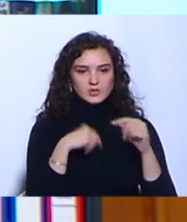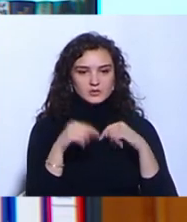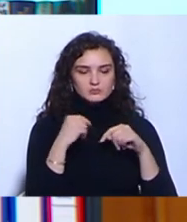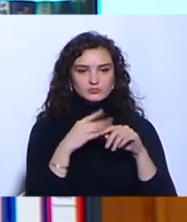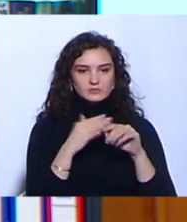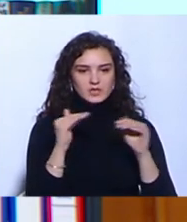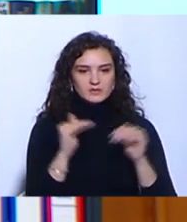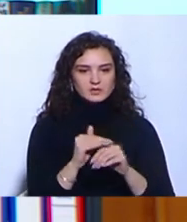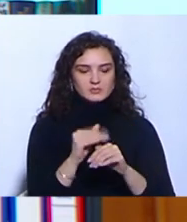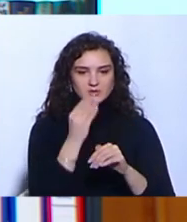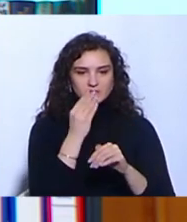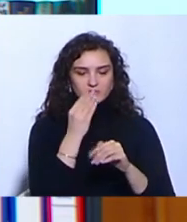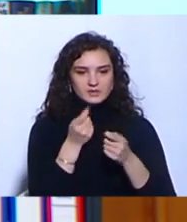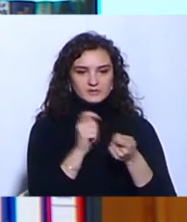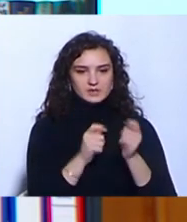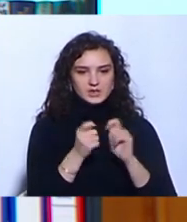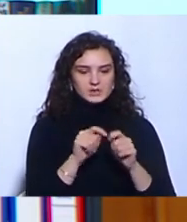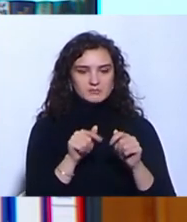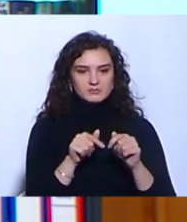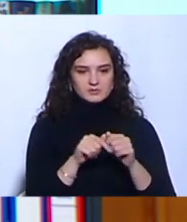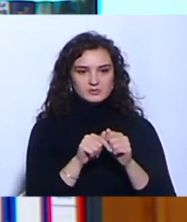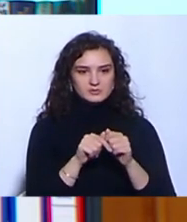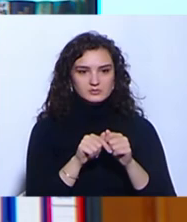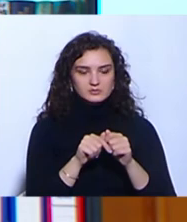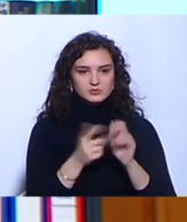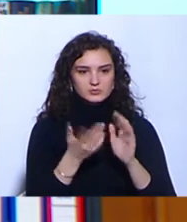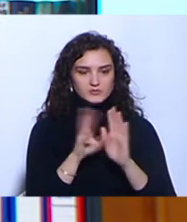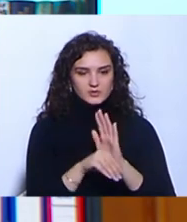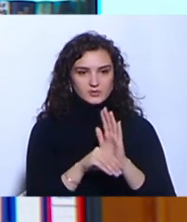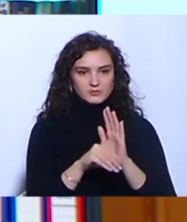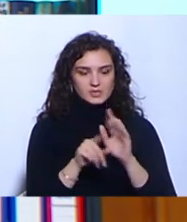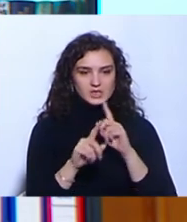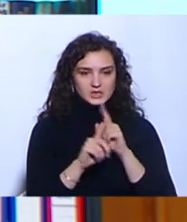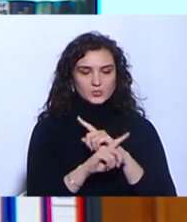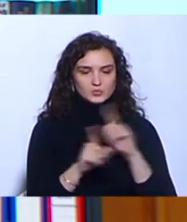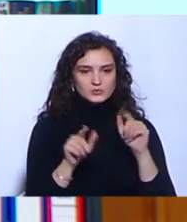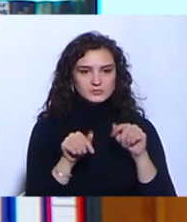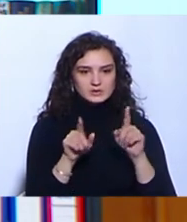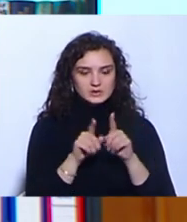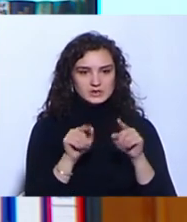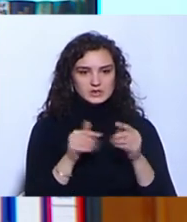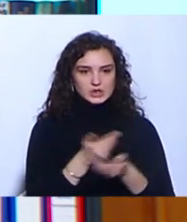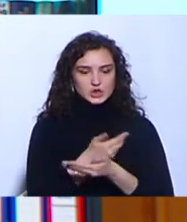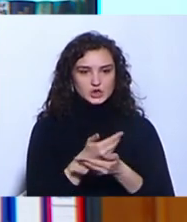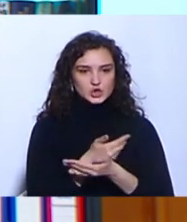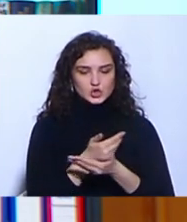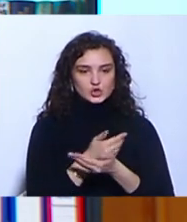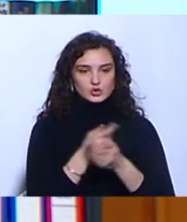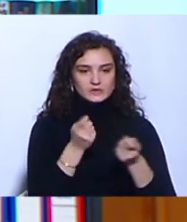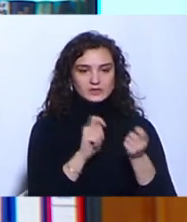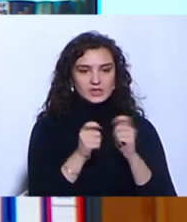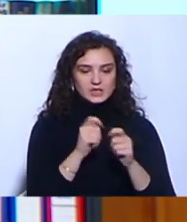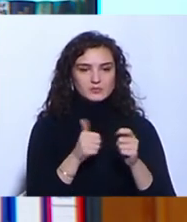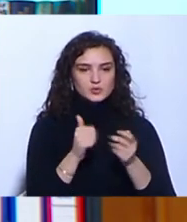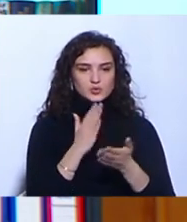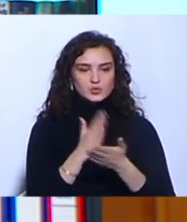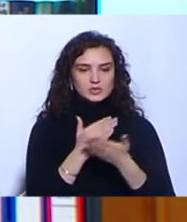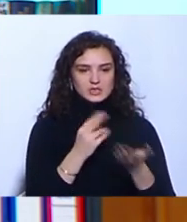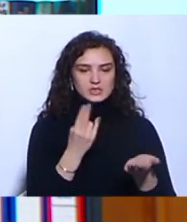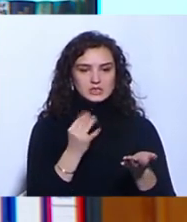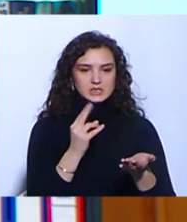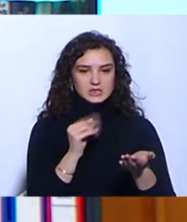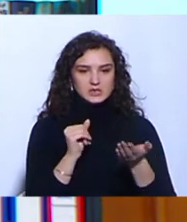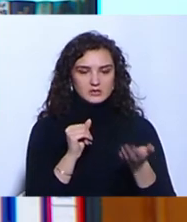ორგანიზმში დაქვეითებული საკვები ნივთიერებების შემცველობა, განსაკუთრებით ისეთი სასიცოცხლო ნივთიერების, როგორიც არის